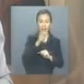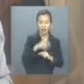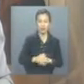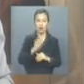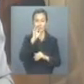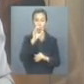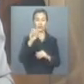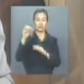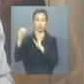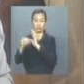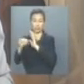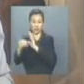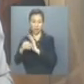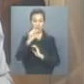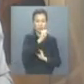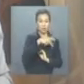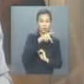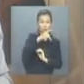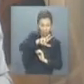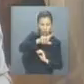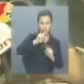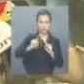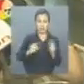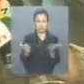ถลงถึงความชัดเจนในเรื่องนี้กันอีกครั้งค่ะ